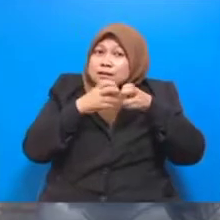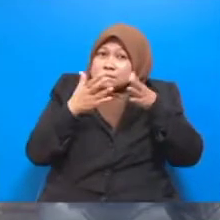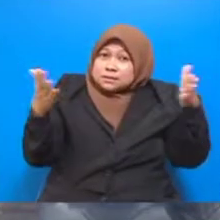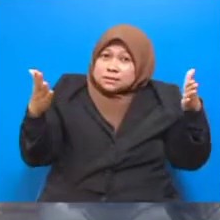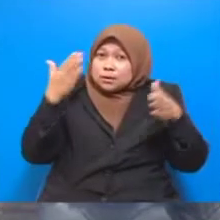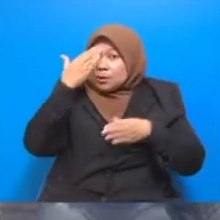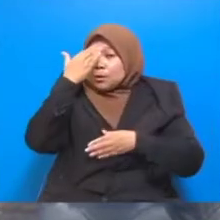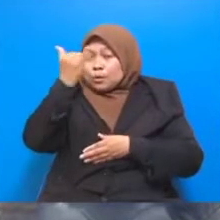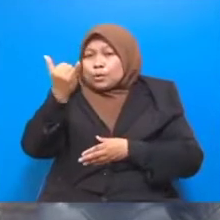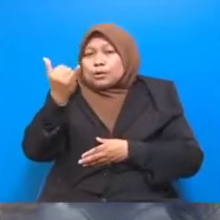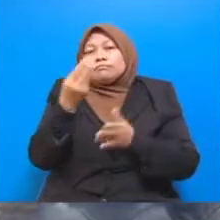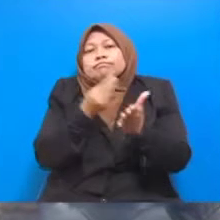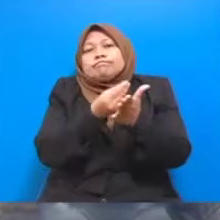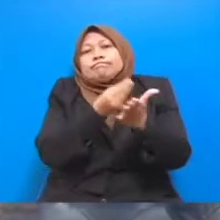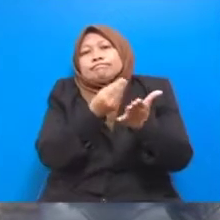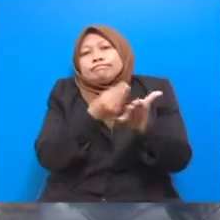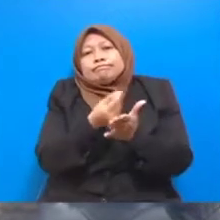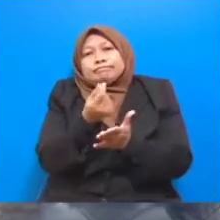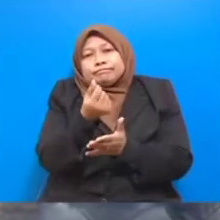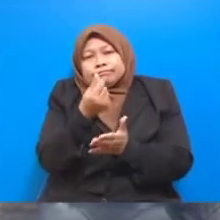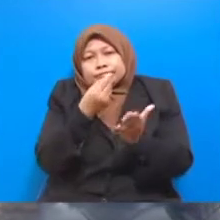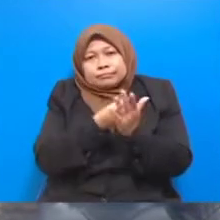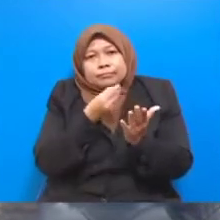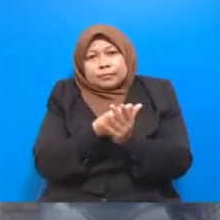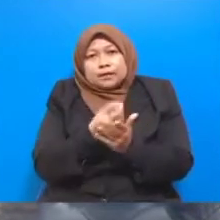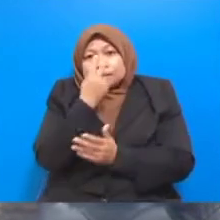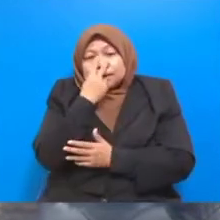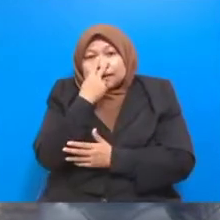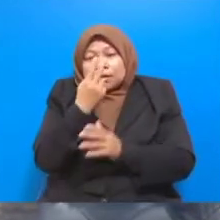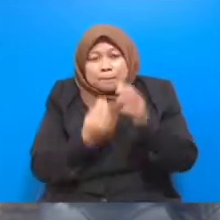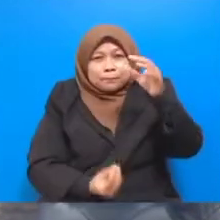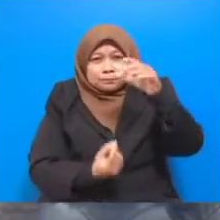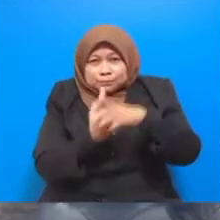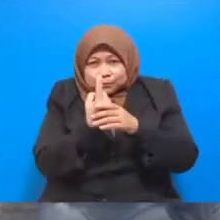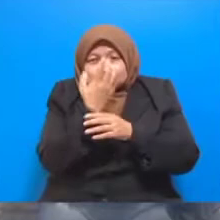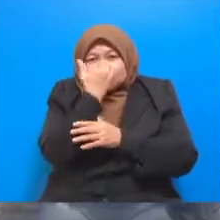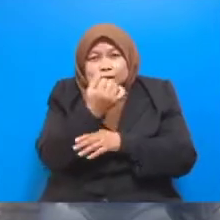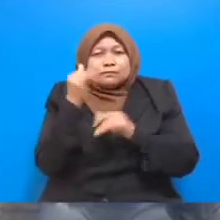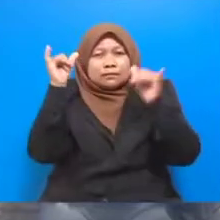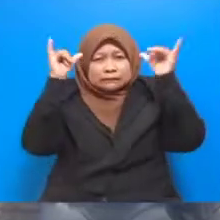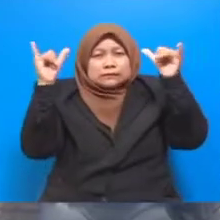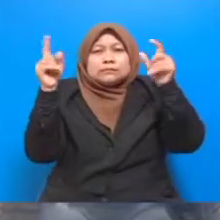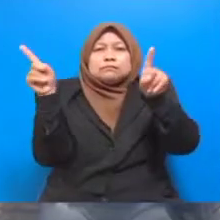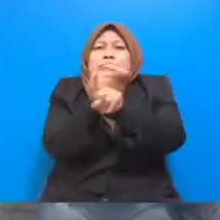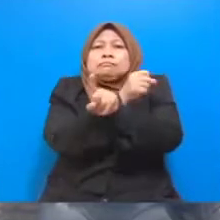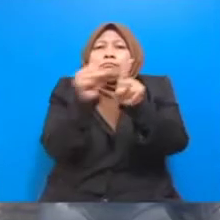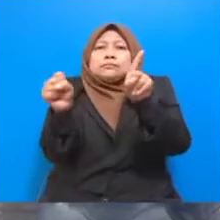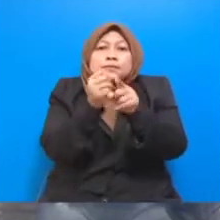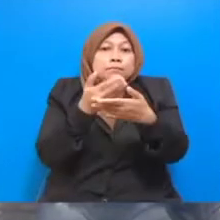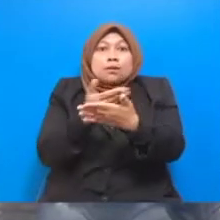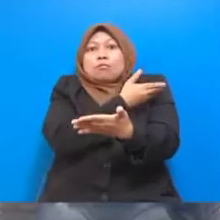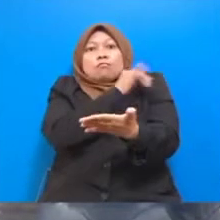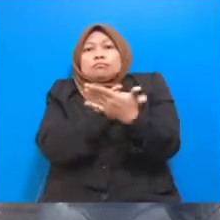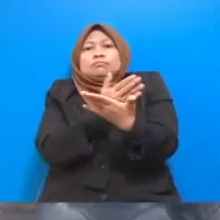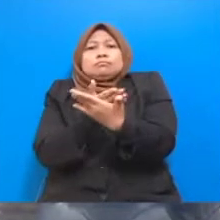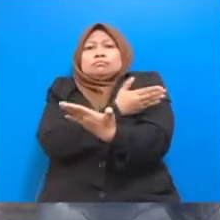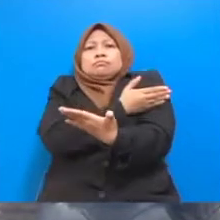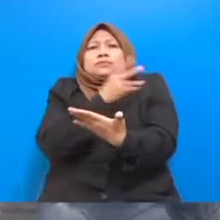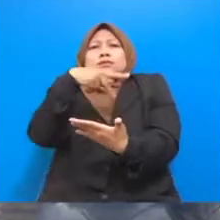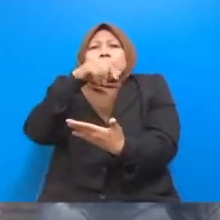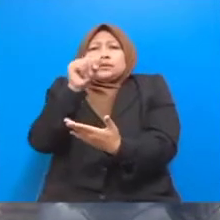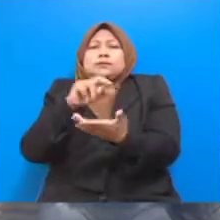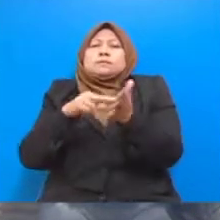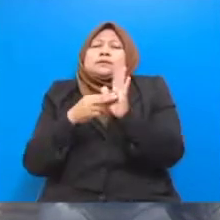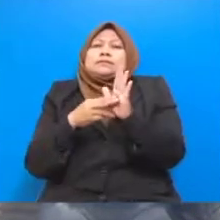ialah kerana masa anda keuangan dan kalau tengok diantar puncak kekerasan yang berlaku sebelum kevikepan sebelum